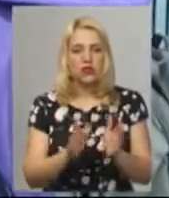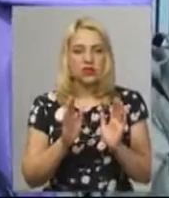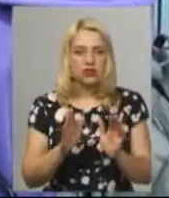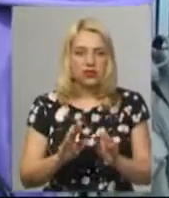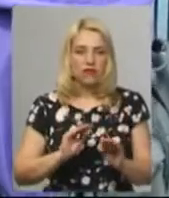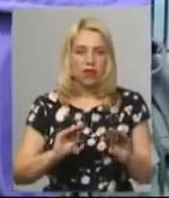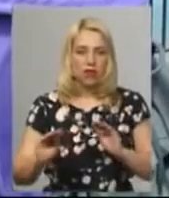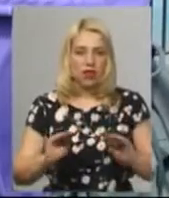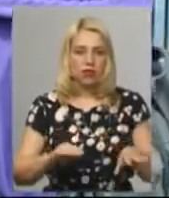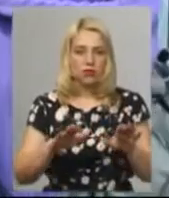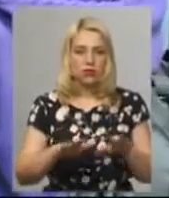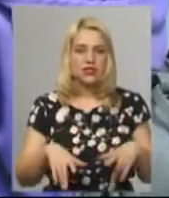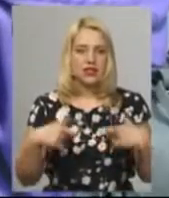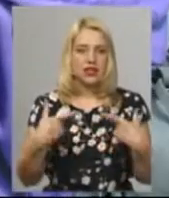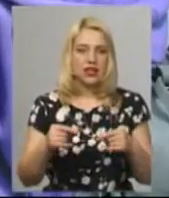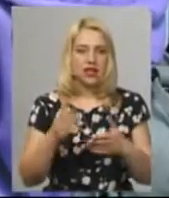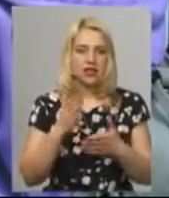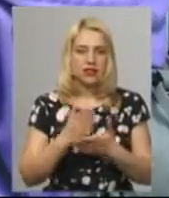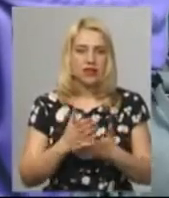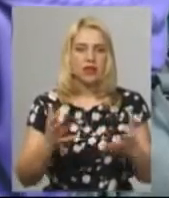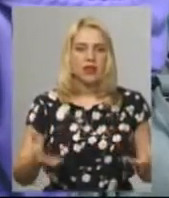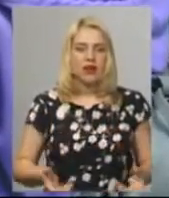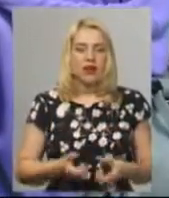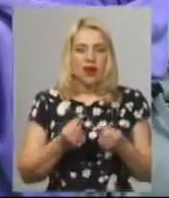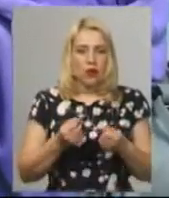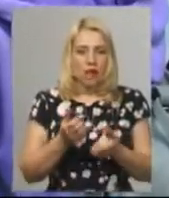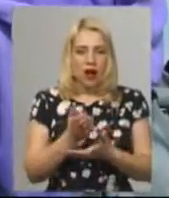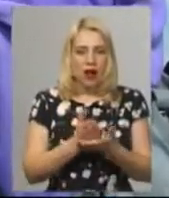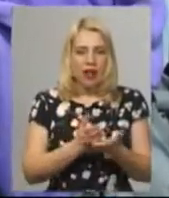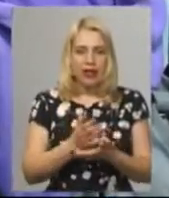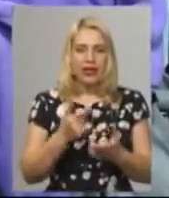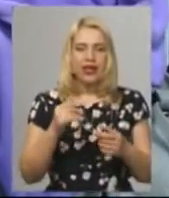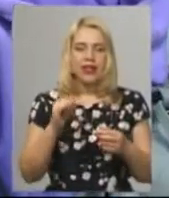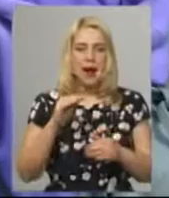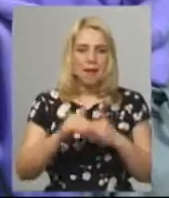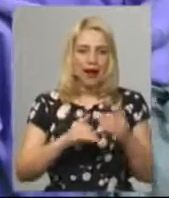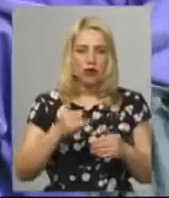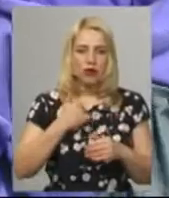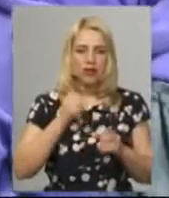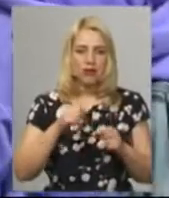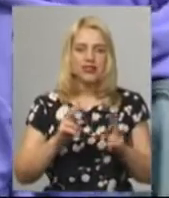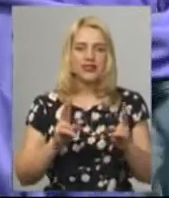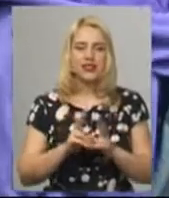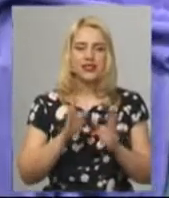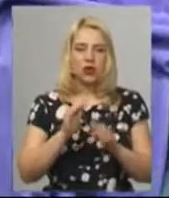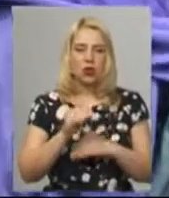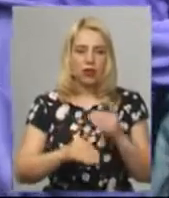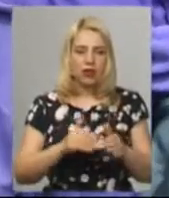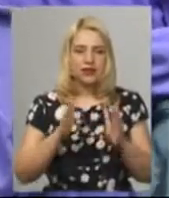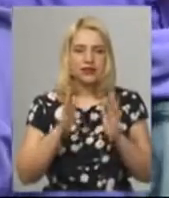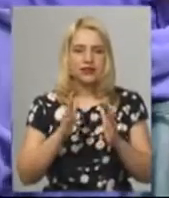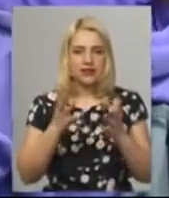Купатися обов'язково тільки в обладнаному місці, там, де є рятувальники, так? От на пляжі у нас можна зустрічати Івана